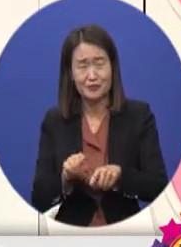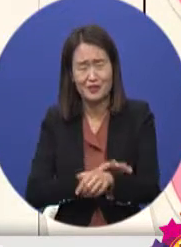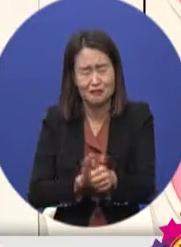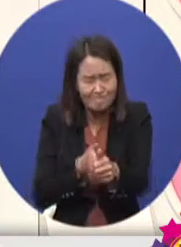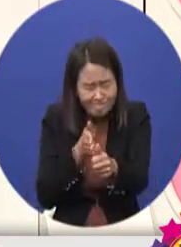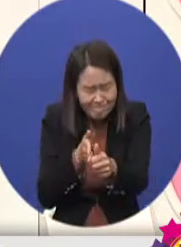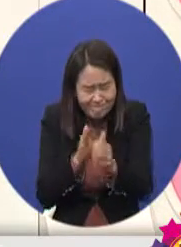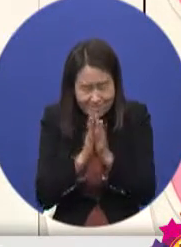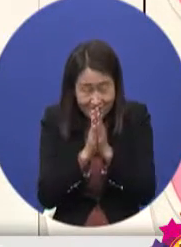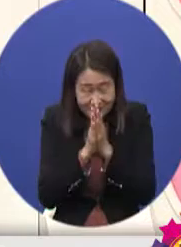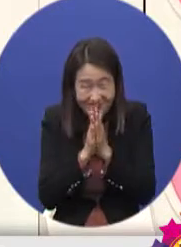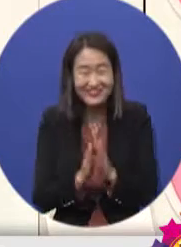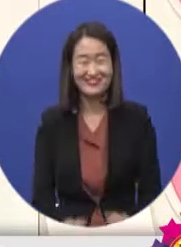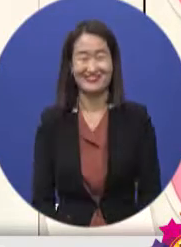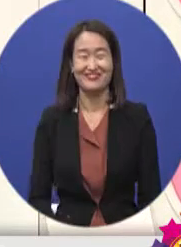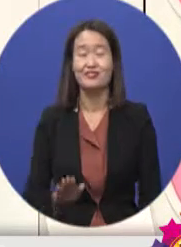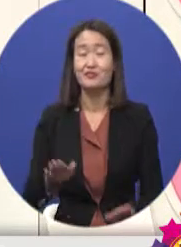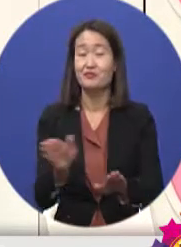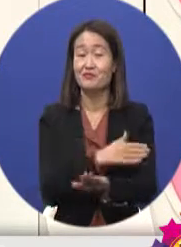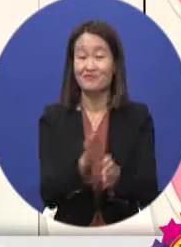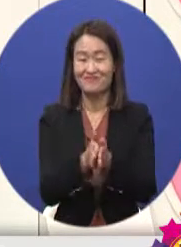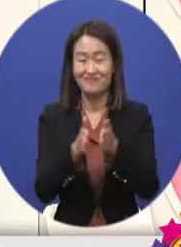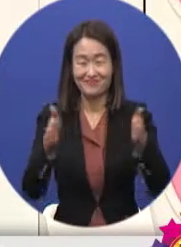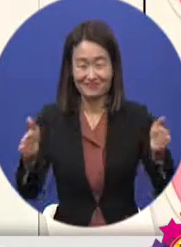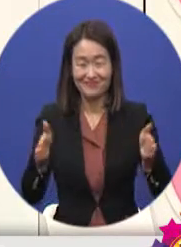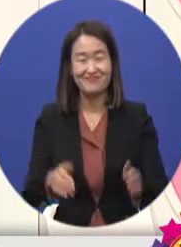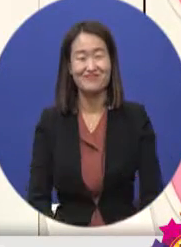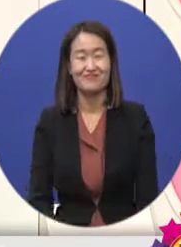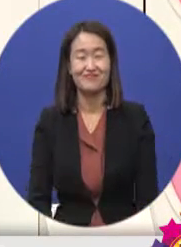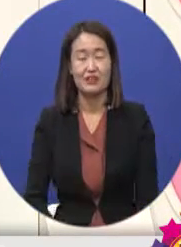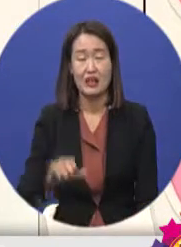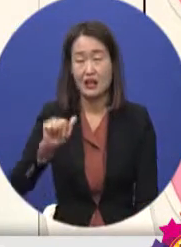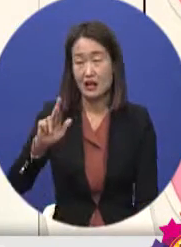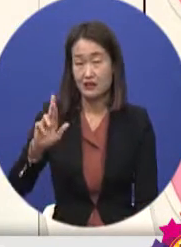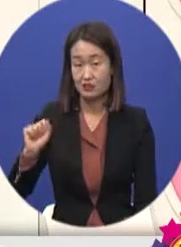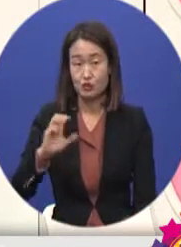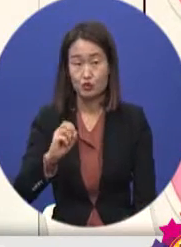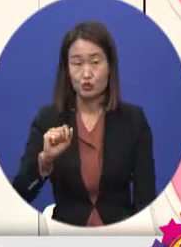간곡히 부탁드리면서 시작해 보겠습니다.